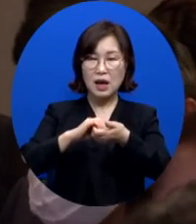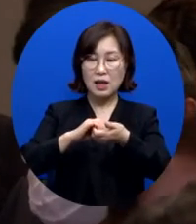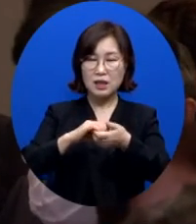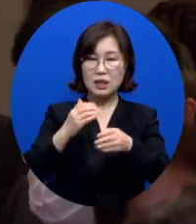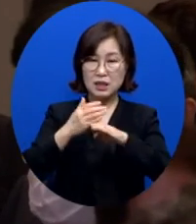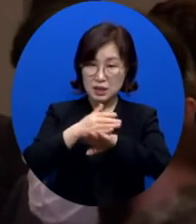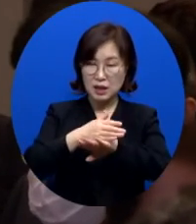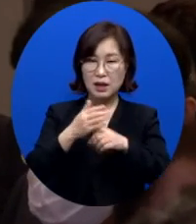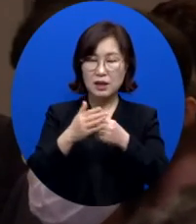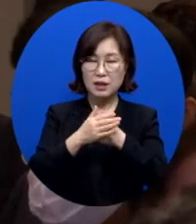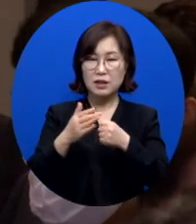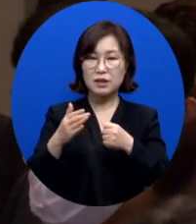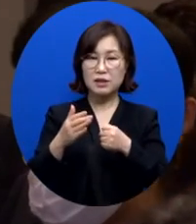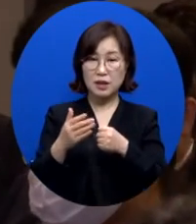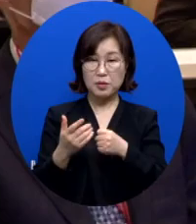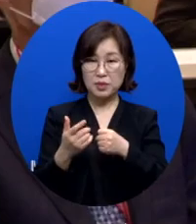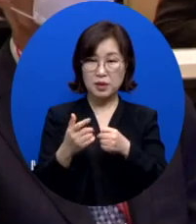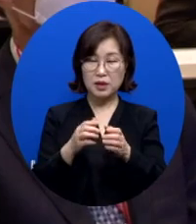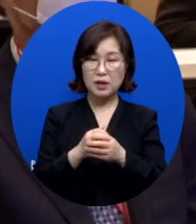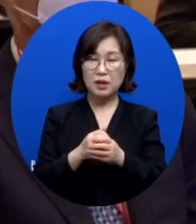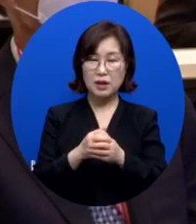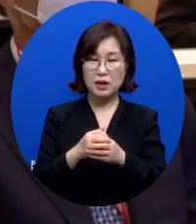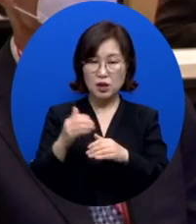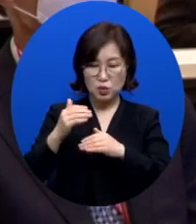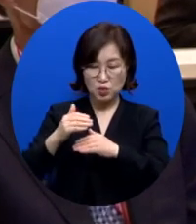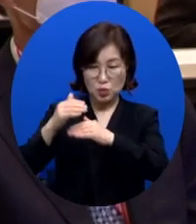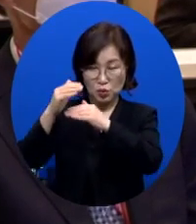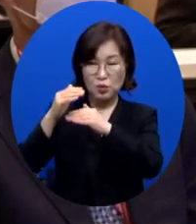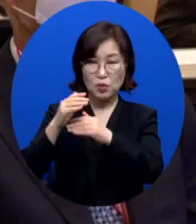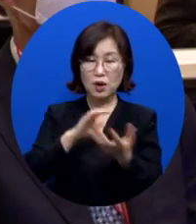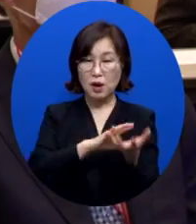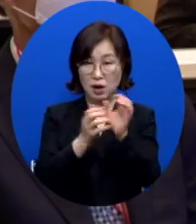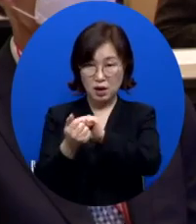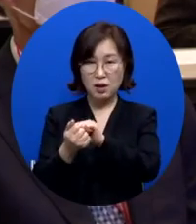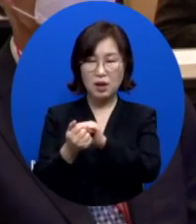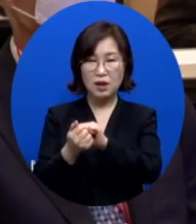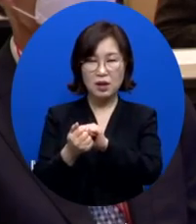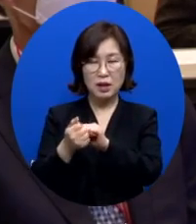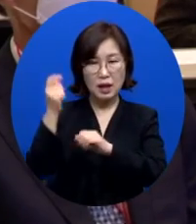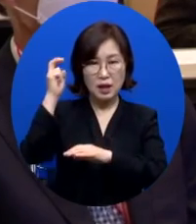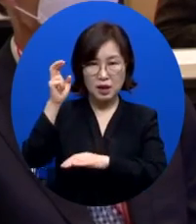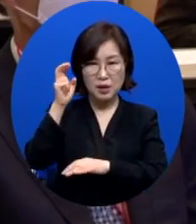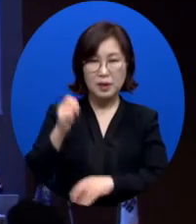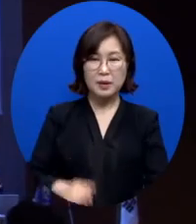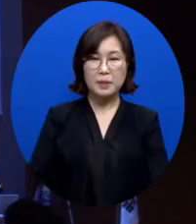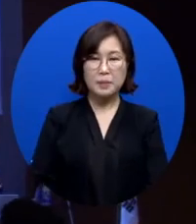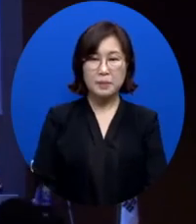개정을 통해 신학교 통합 추진에 속도가 붙을 것이라는 예측이 나오고 있습니다